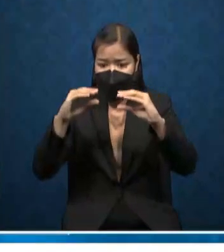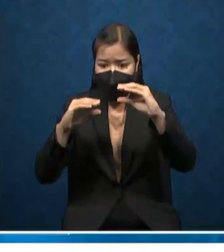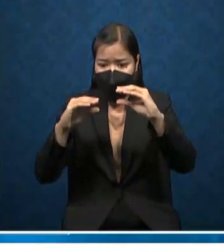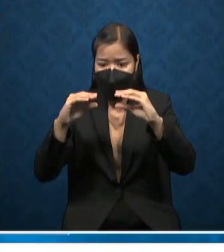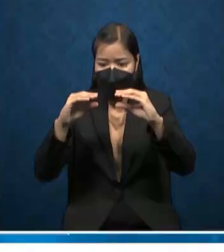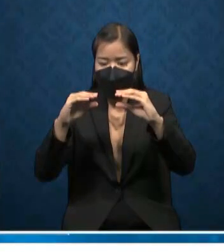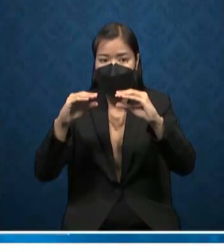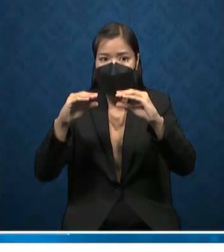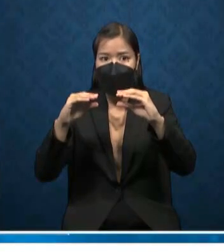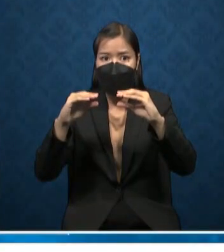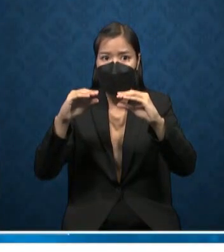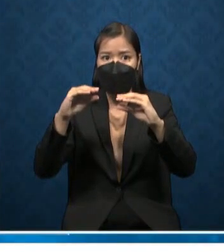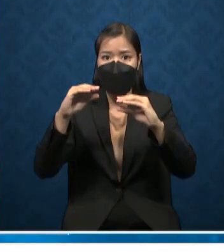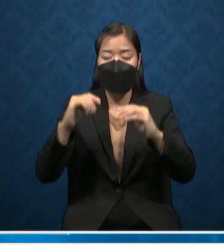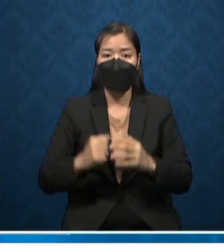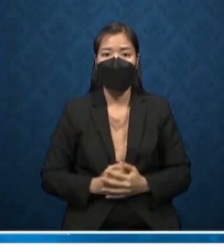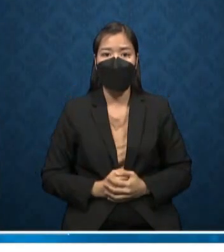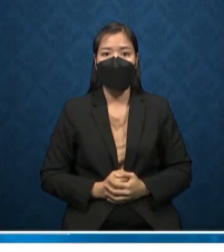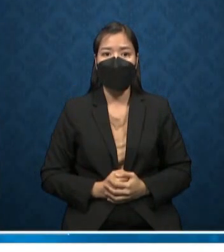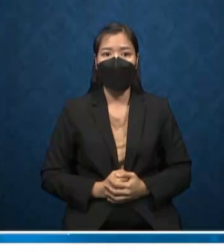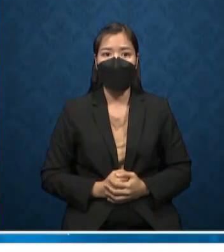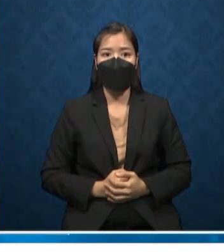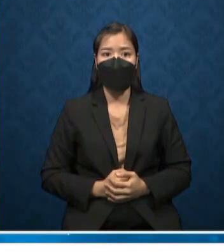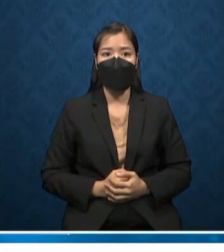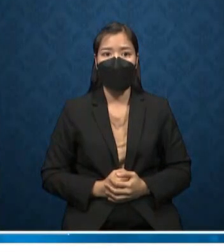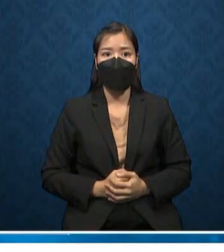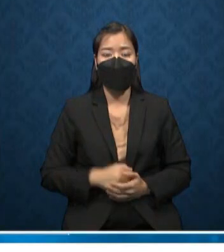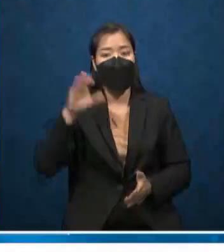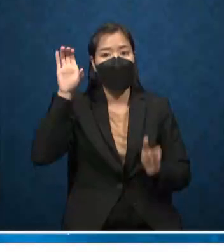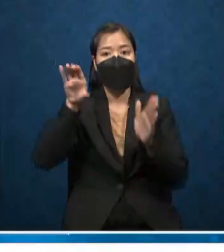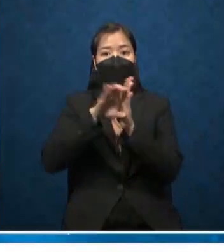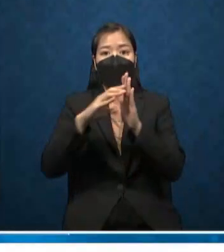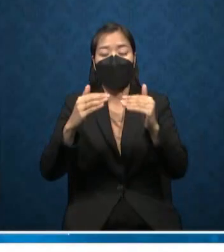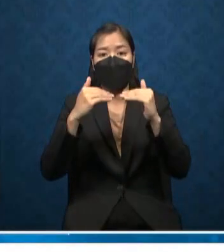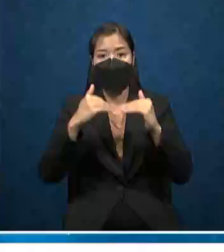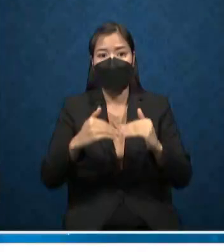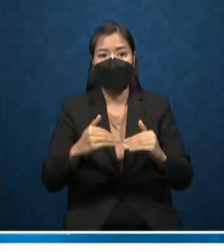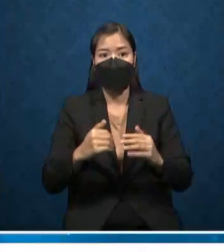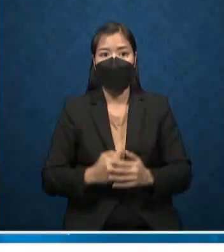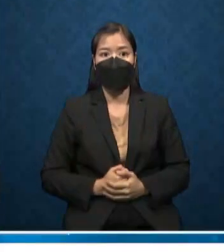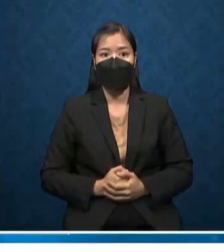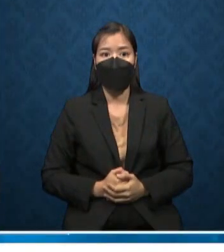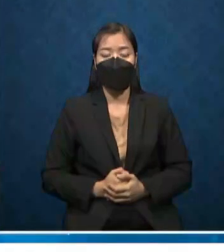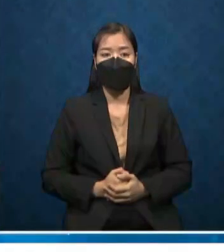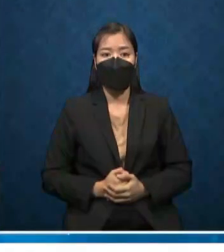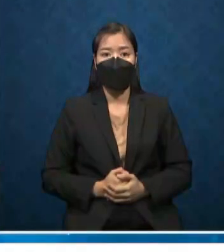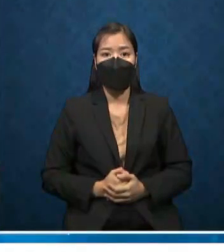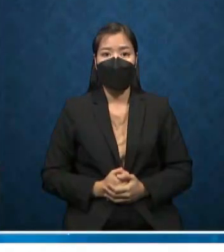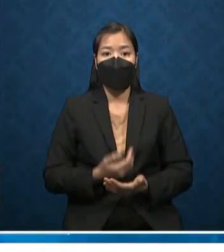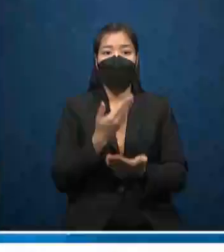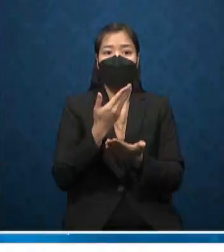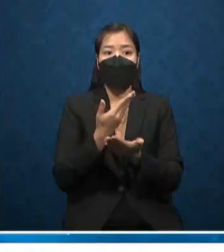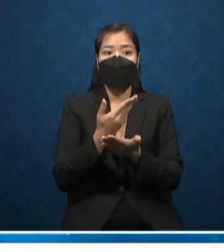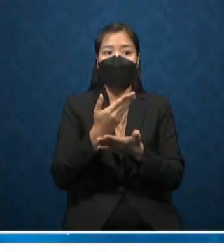ายจ่ายประจำปีนั้นสูงกว่านะครับขอภาพฉายต่อไปครับภาพฉายนี้จะเป็นการแสดงถึงการโอน